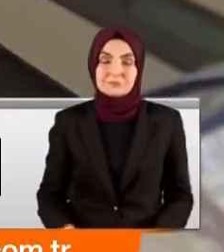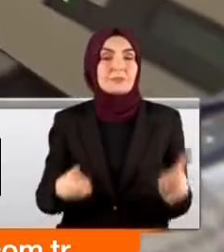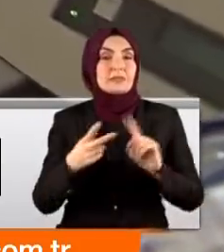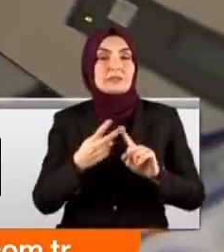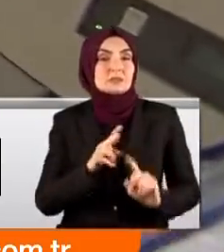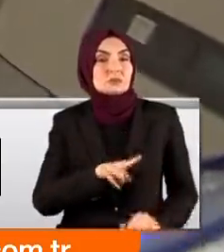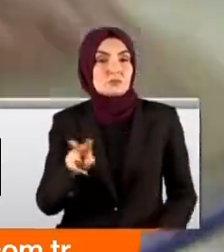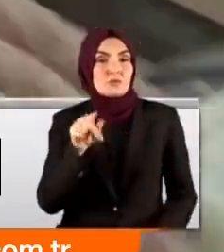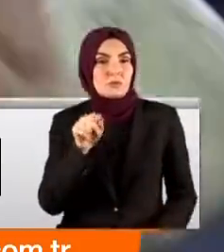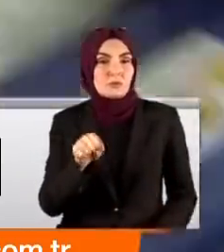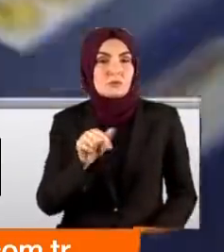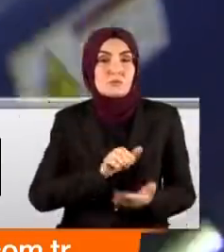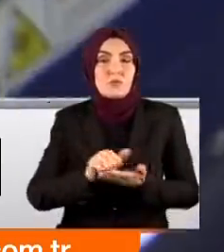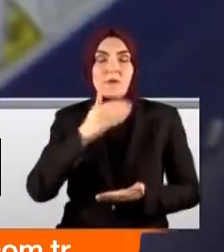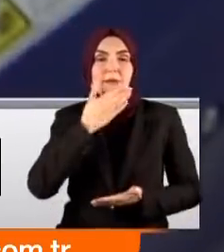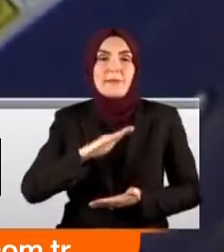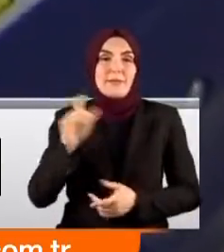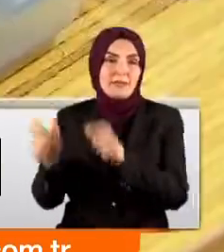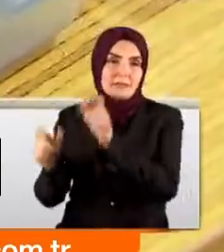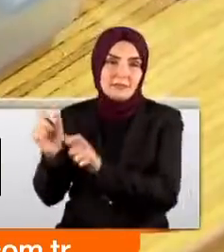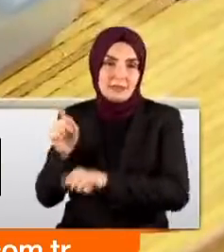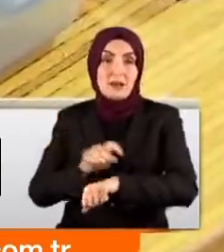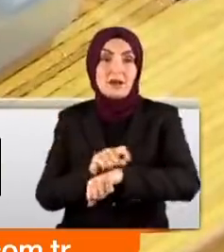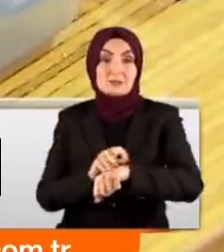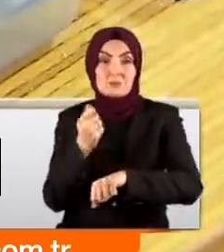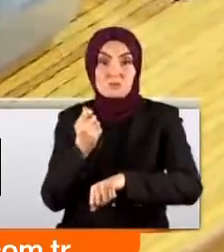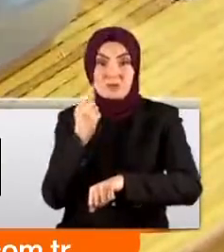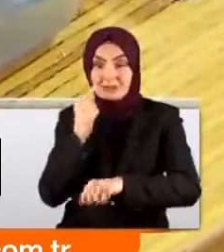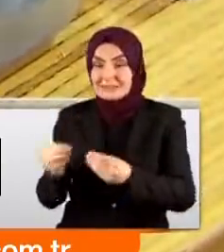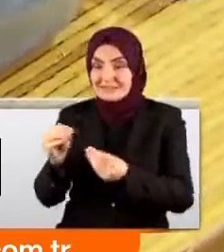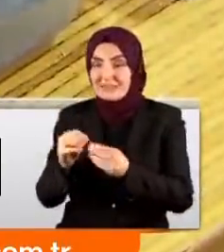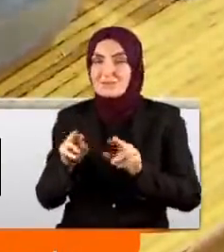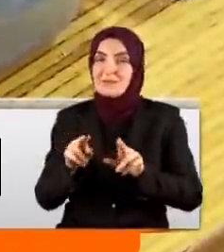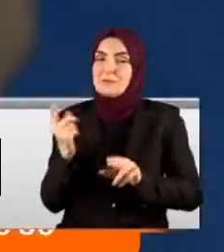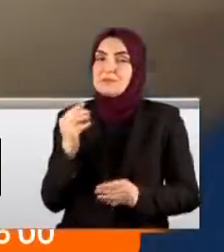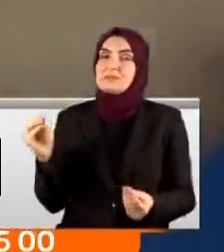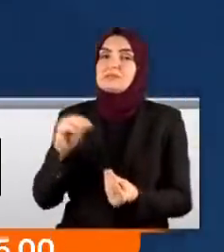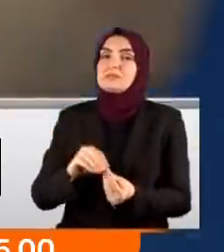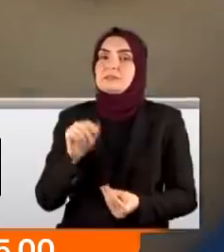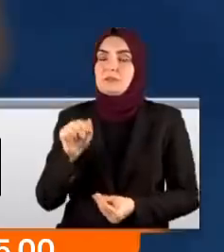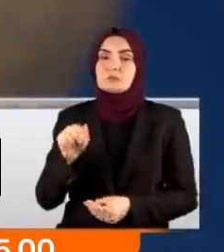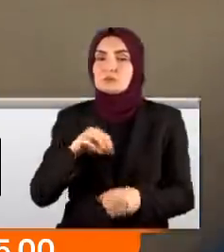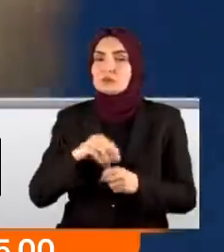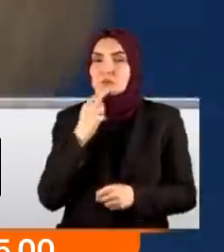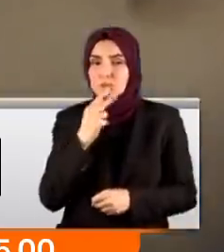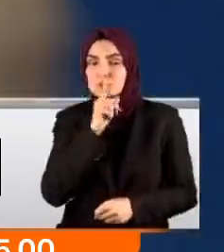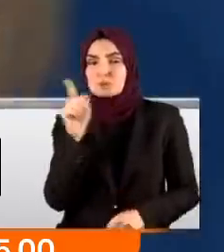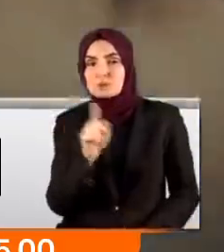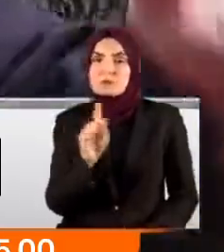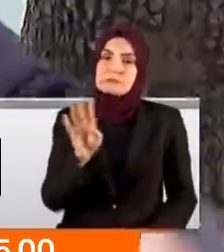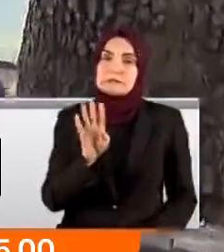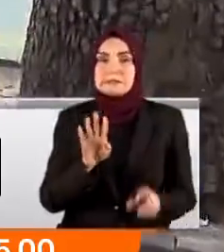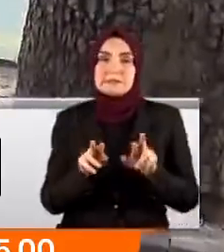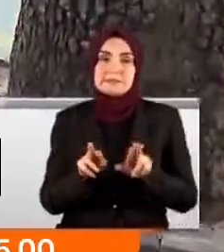İkinci formülde ise tüm emeklilere asgari ücrete yapılan zamma benzer bir zam yapılması. Bunun içinde konuşulan oran %40'lar